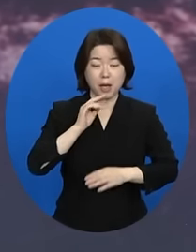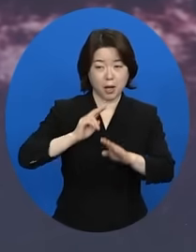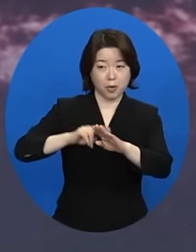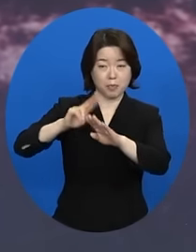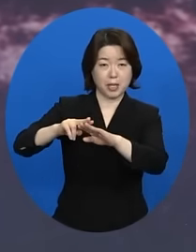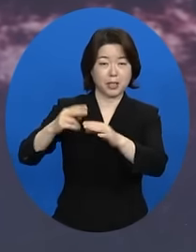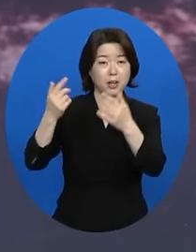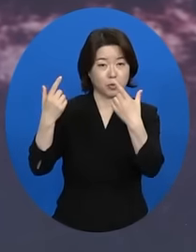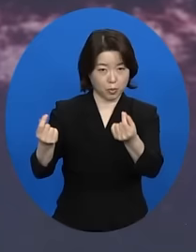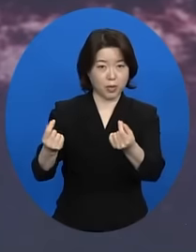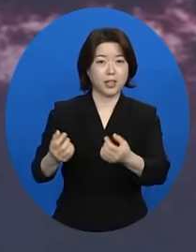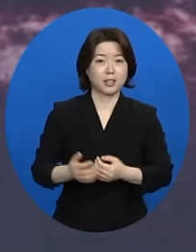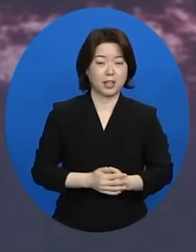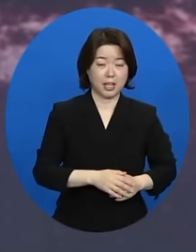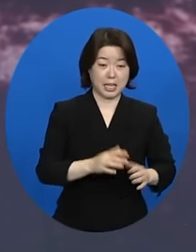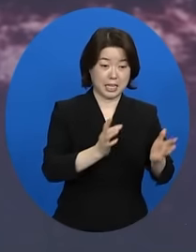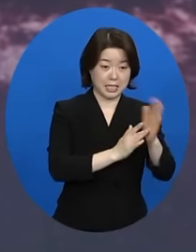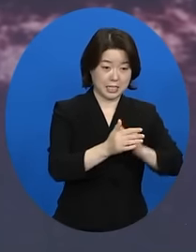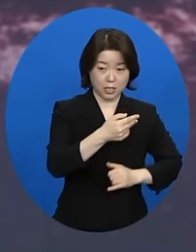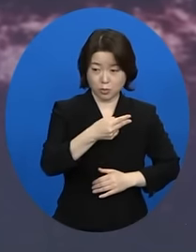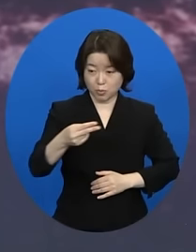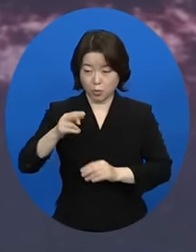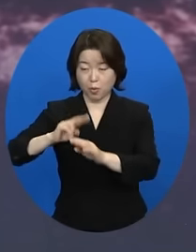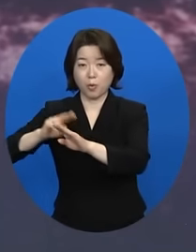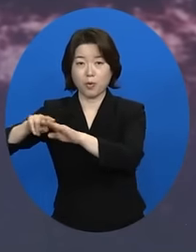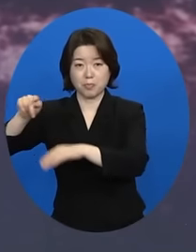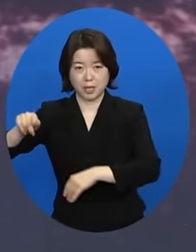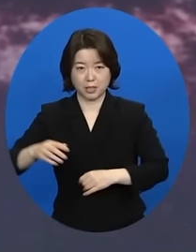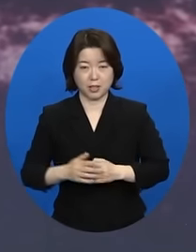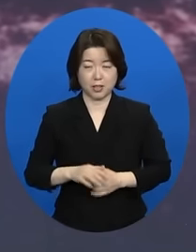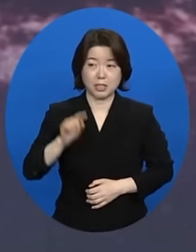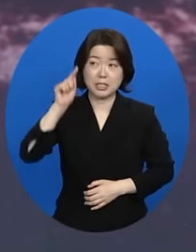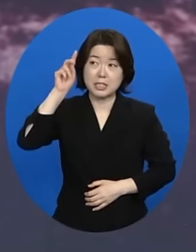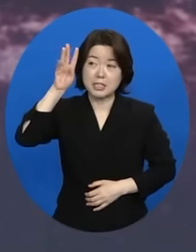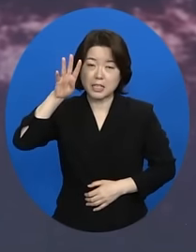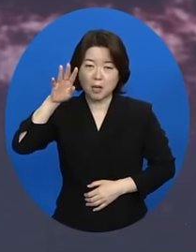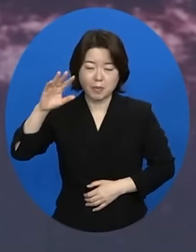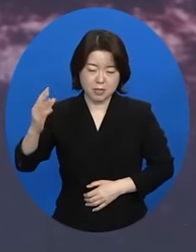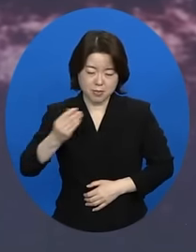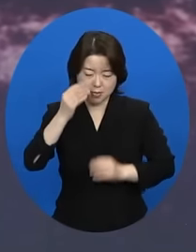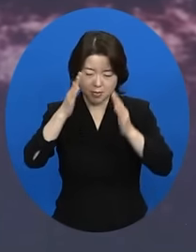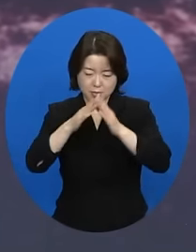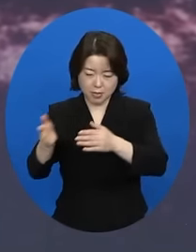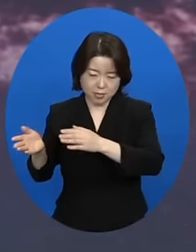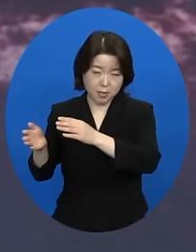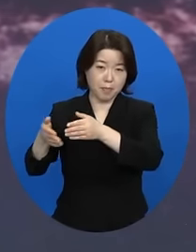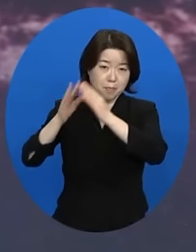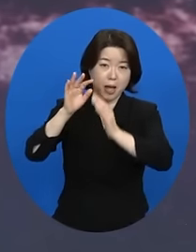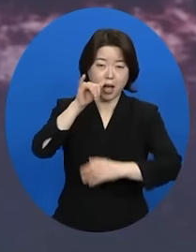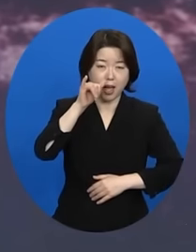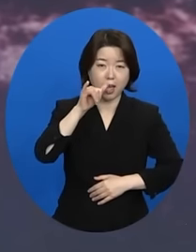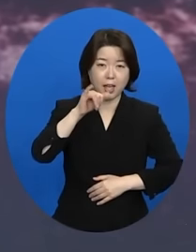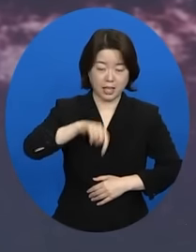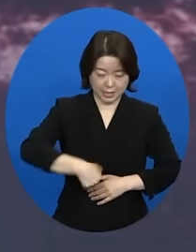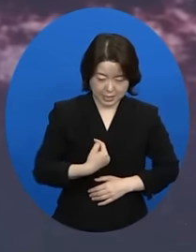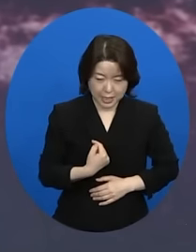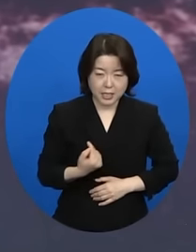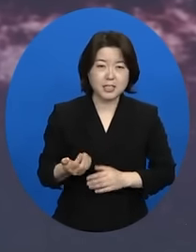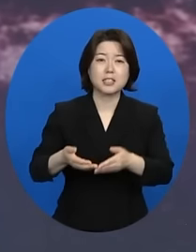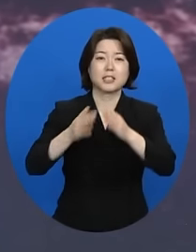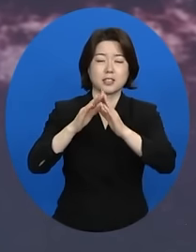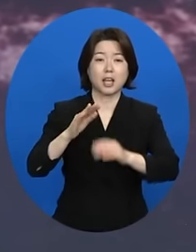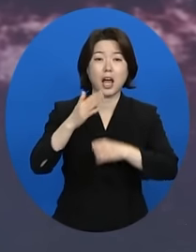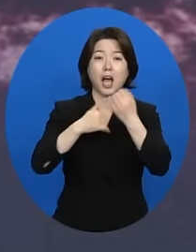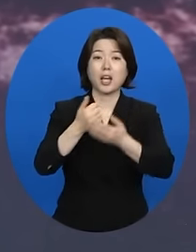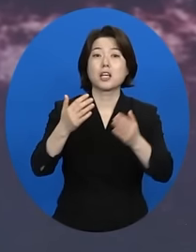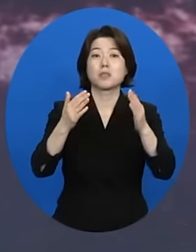베델이세요. 예수님이 내가 사흘 만에 성전을 일으키리라. 예수님 자신이 성전이래요. 자신이 하나님의